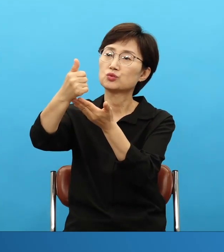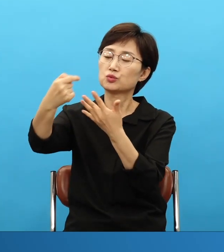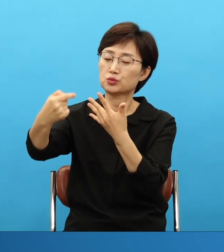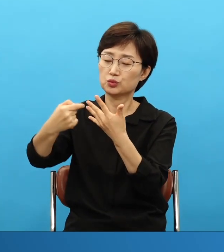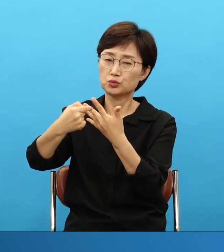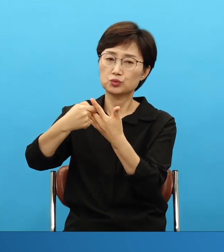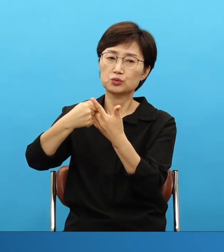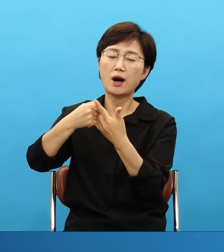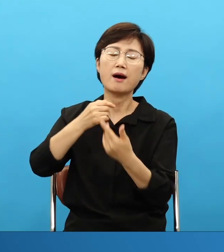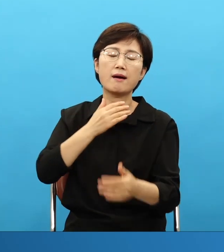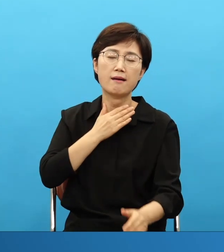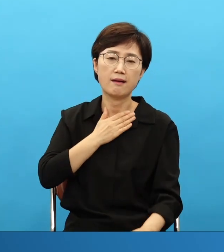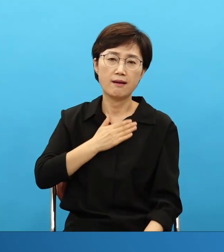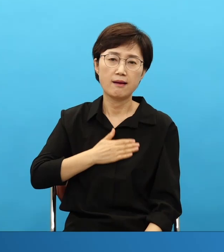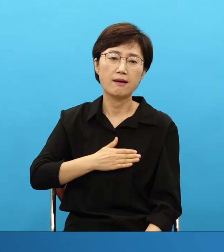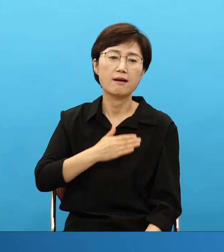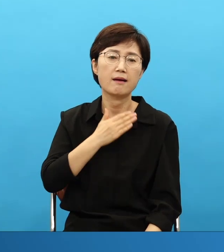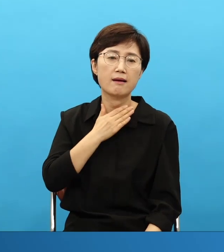구하신